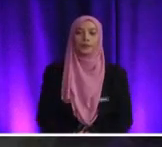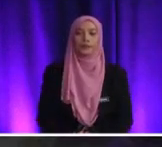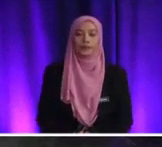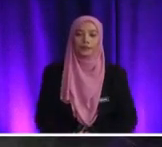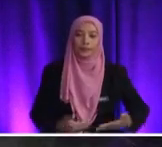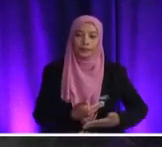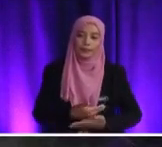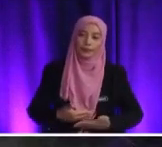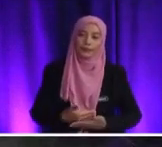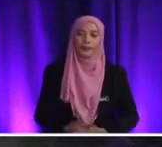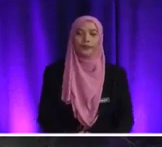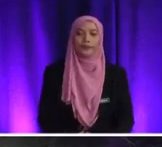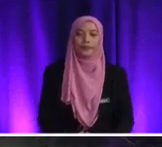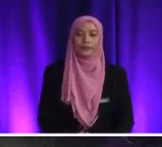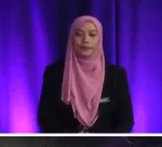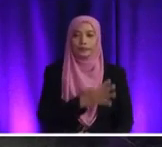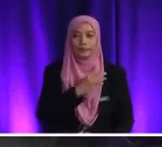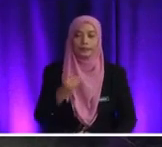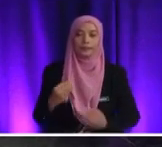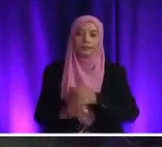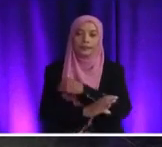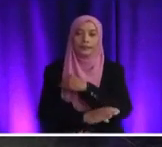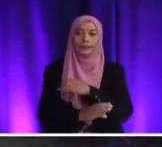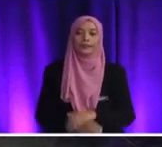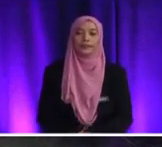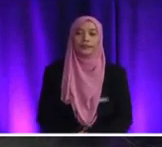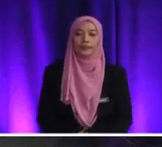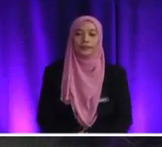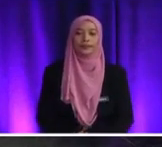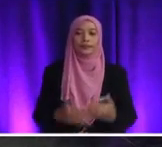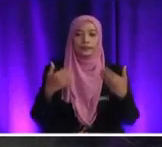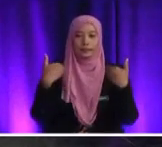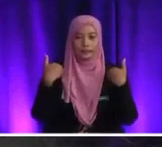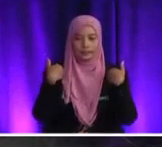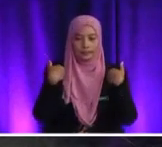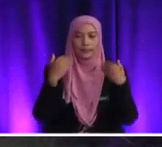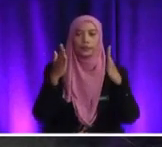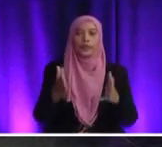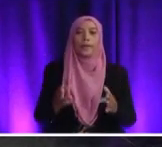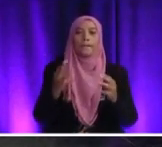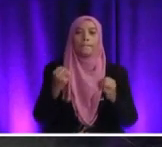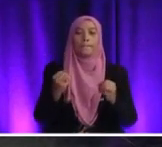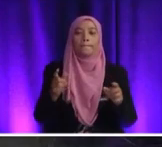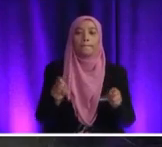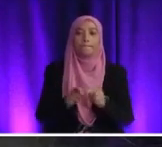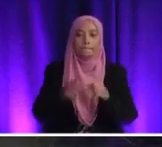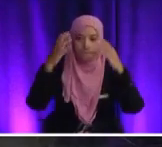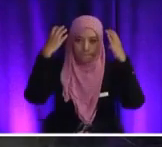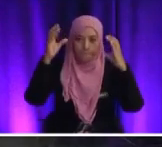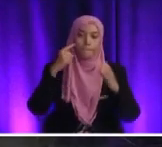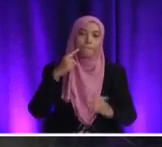sungguh cek gurunya hari ini Rame adeor anak jadi seperti cek designer berapa